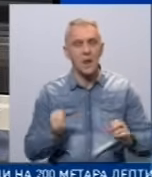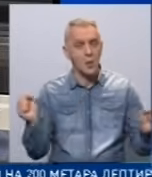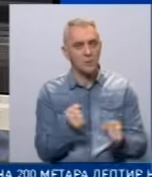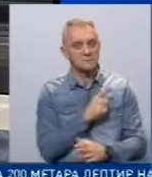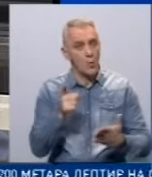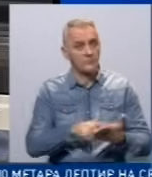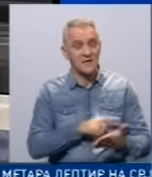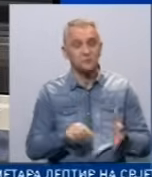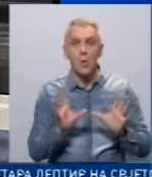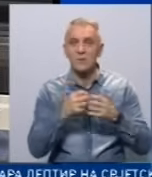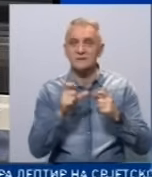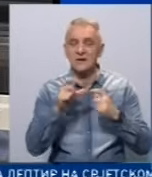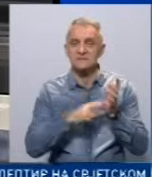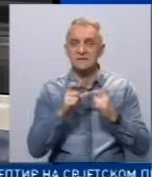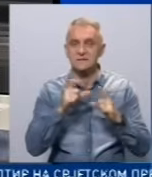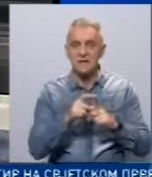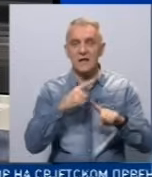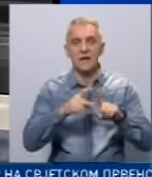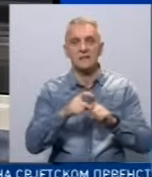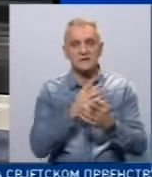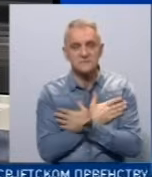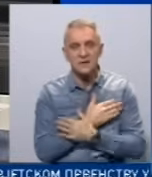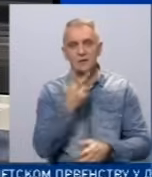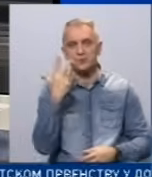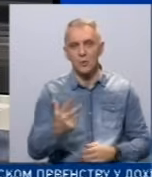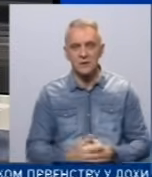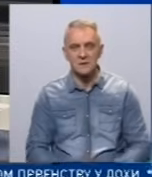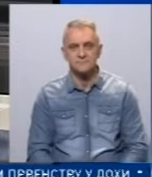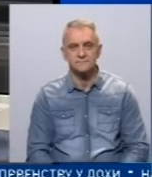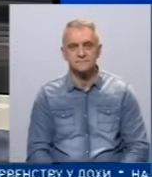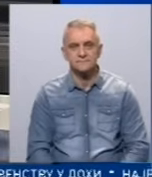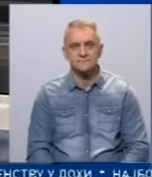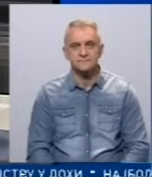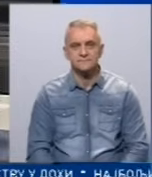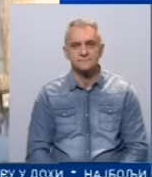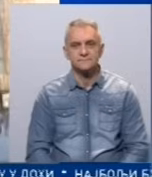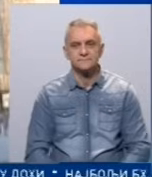Na ozbiljnom testu je koalicija SNSD-a, HDZ-a i Trojke.